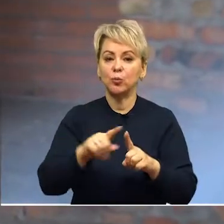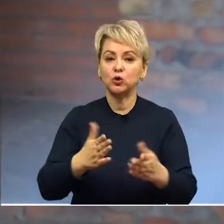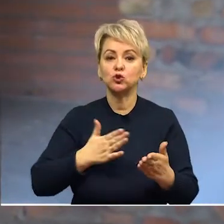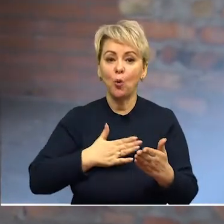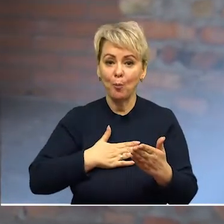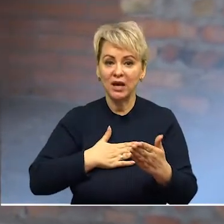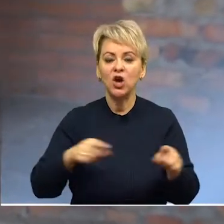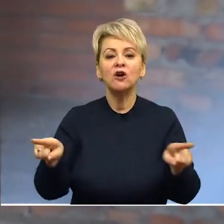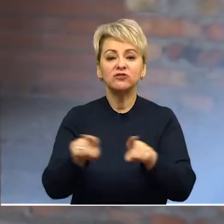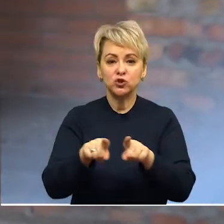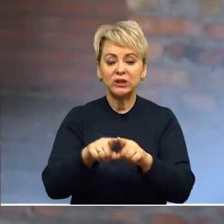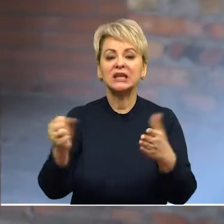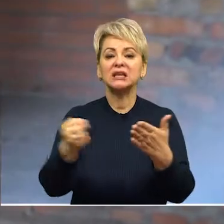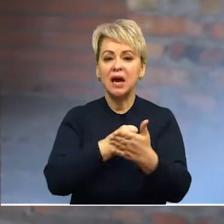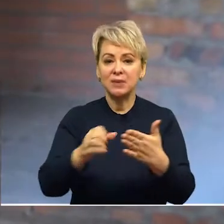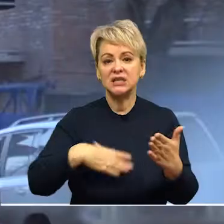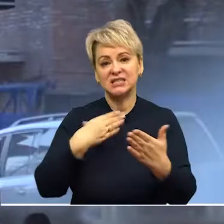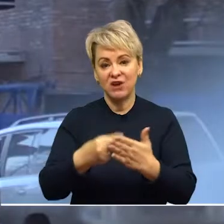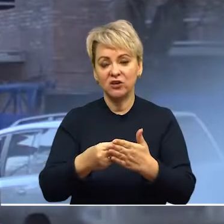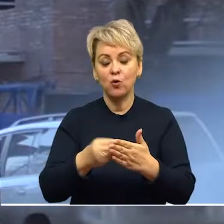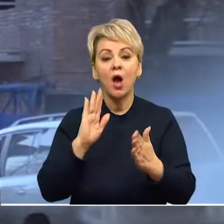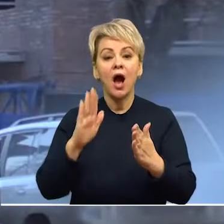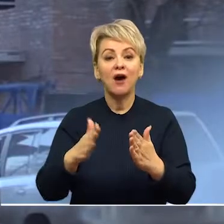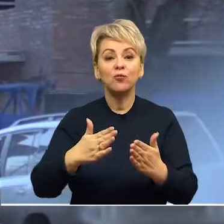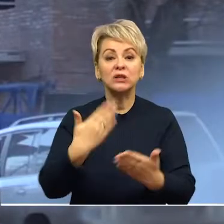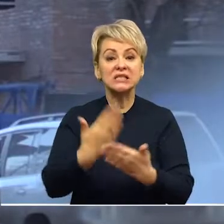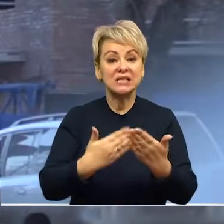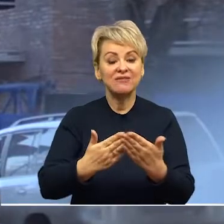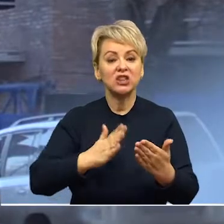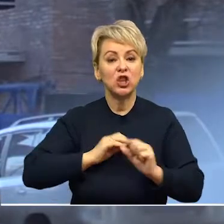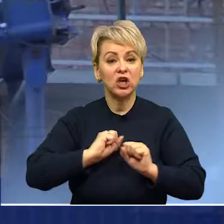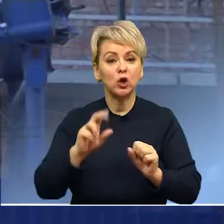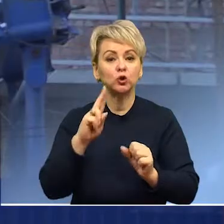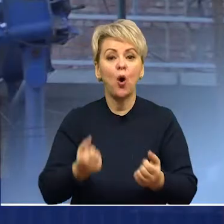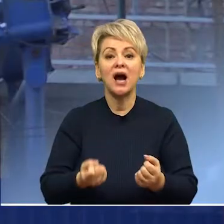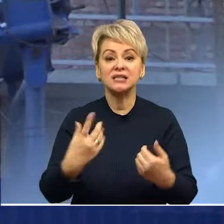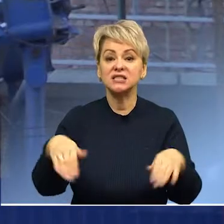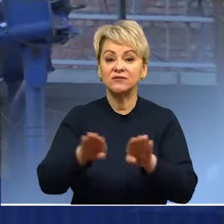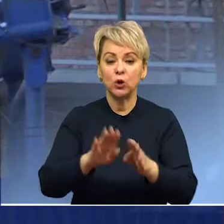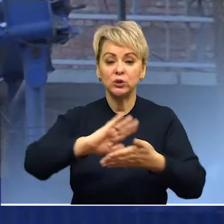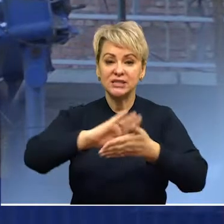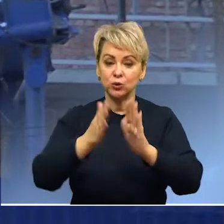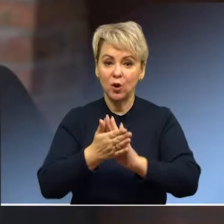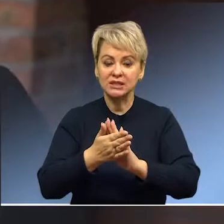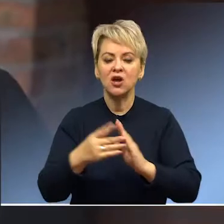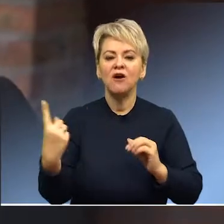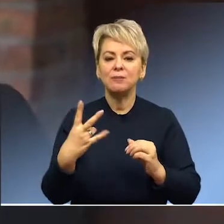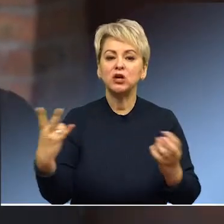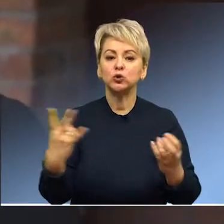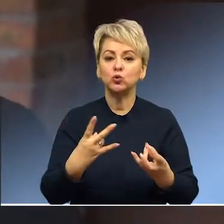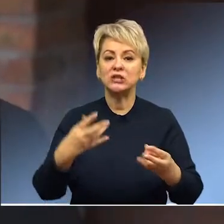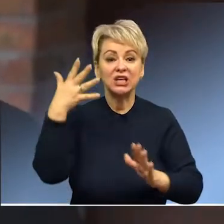мы, во-первых, все-таки добились своего. А вот совет от нашей героини тем, кто оказался в такой же ситуации. Ну, во-первых,